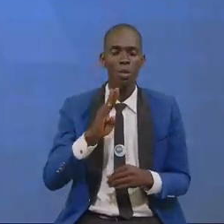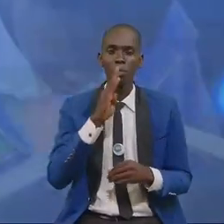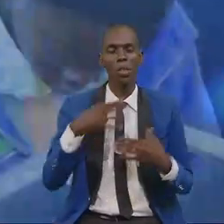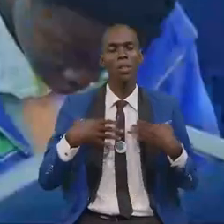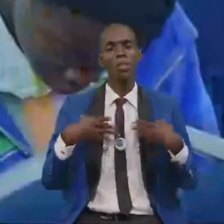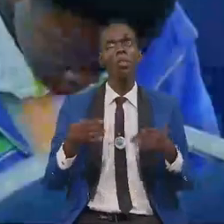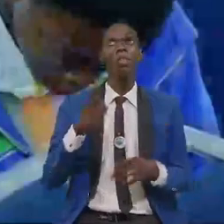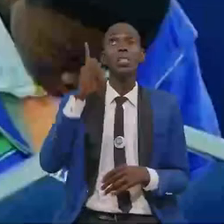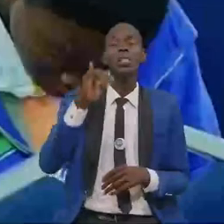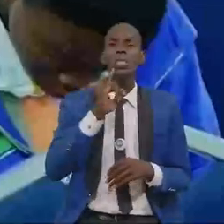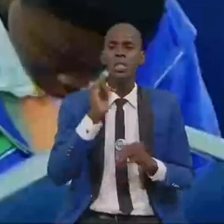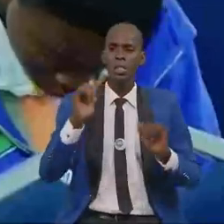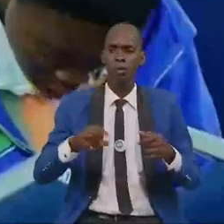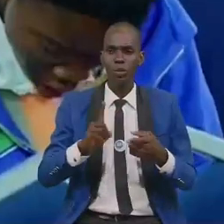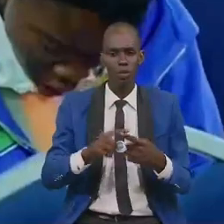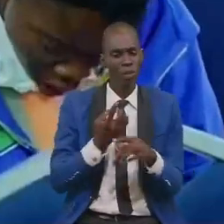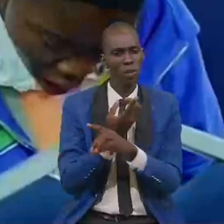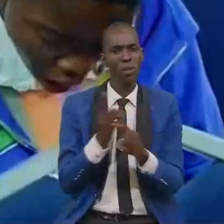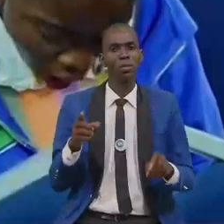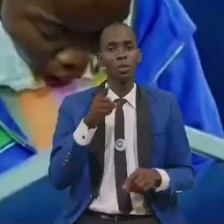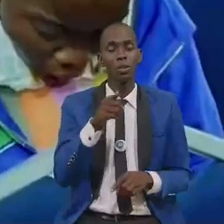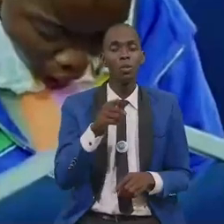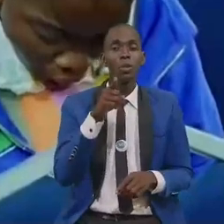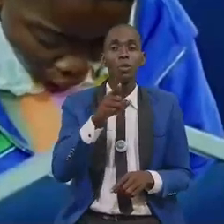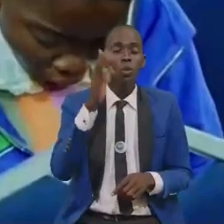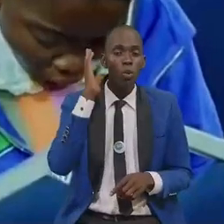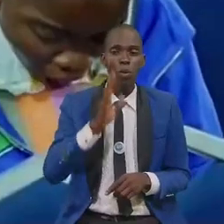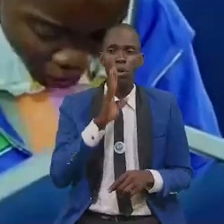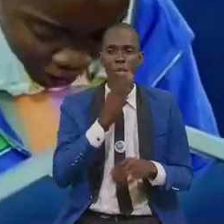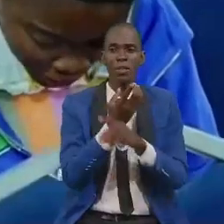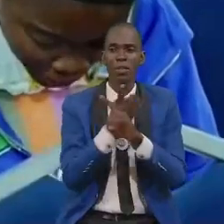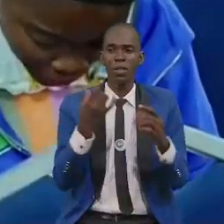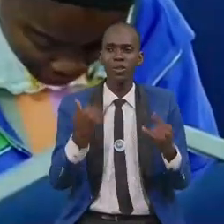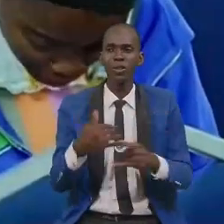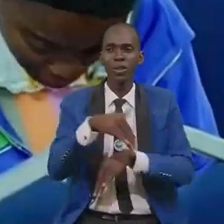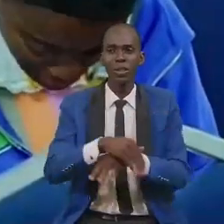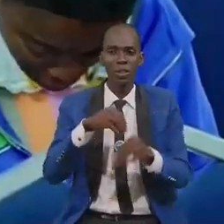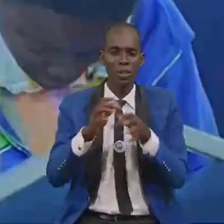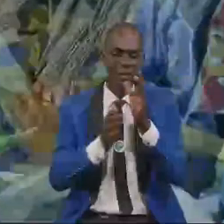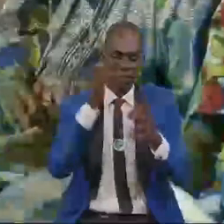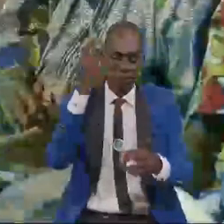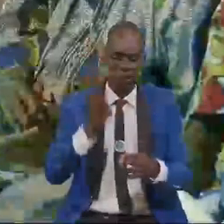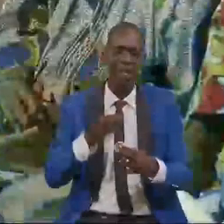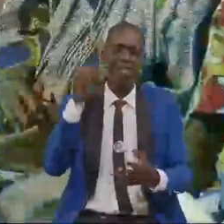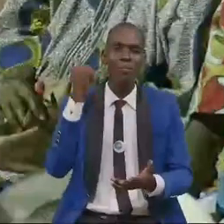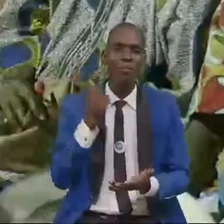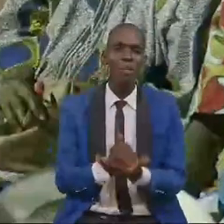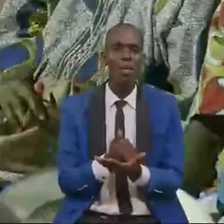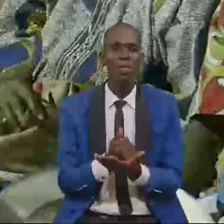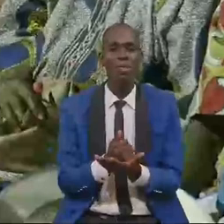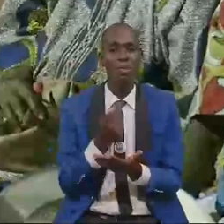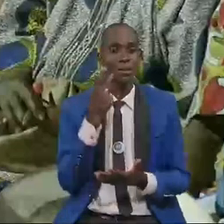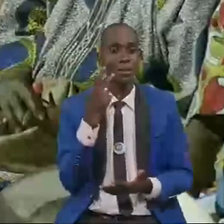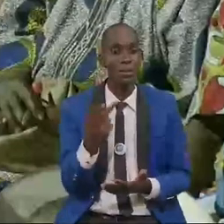capable de te délivrer et tu seras délivré pour ce soir au nom de Jésus voyons cela